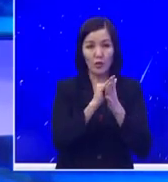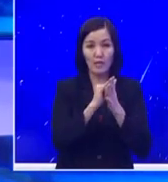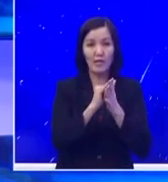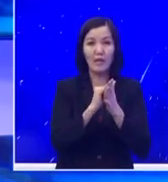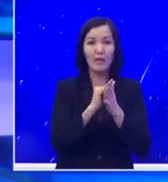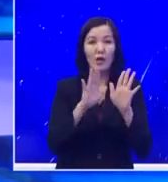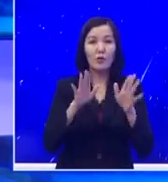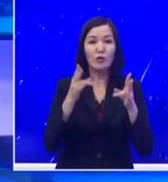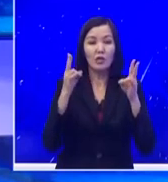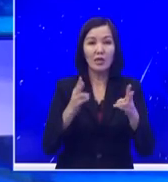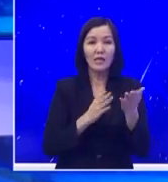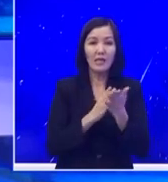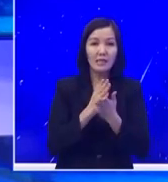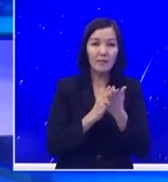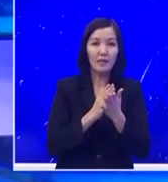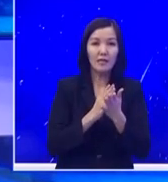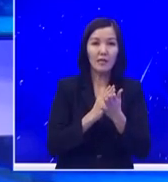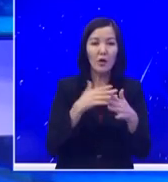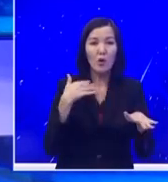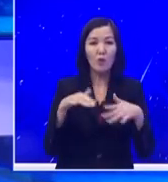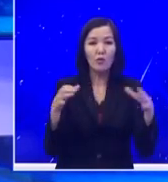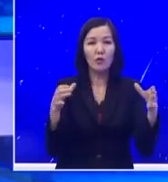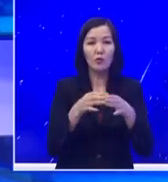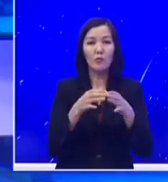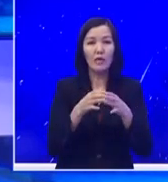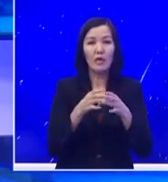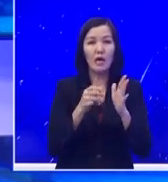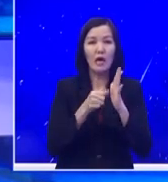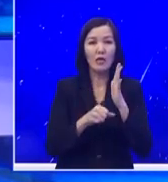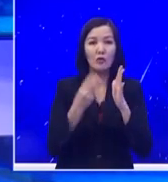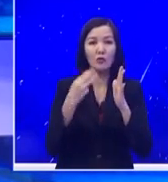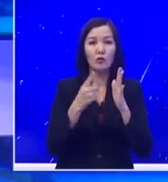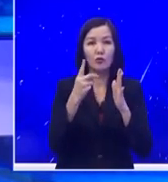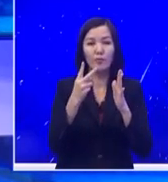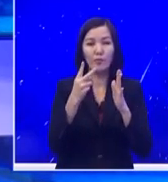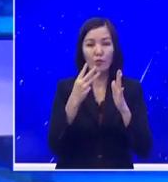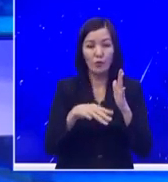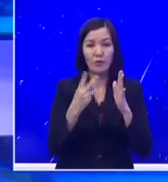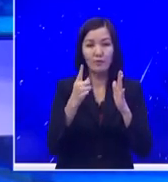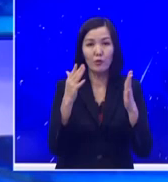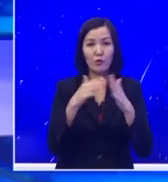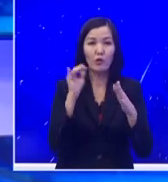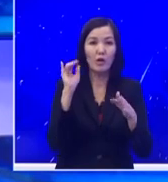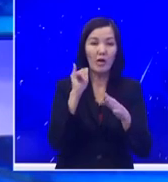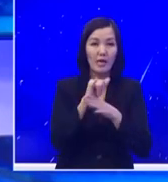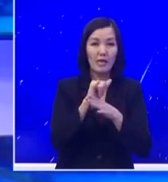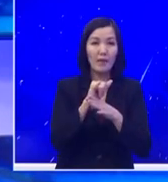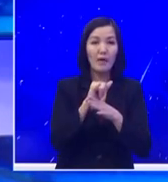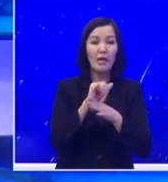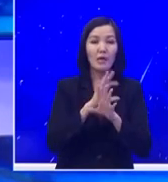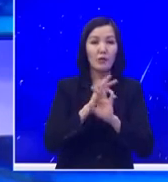төтенше жағдайлар бөлімі қызметкерлері осал топтарына жататын 631 үйді аралап, 1007 азаматқа нұсқау